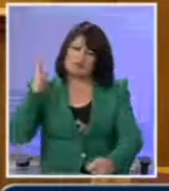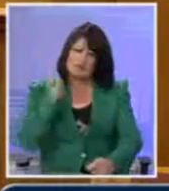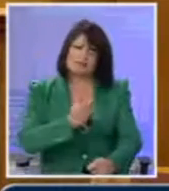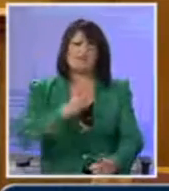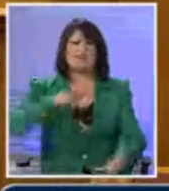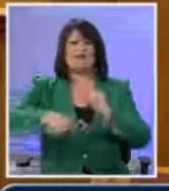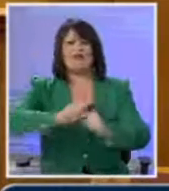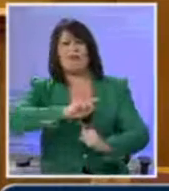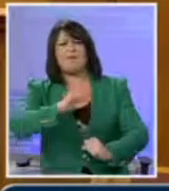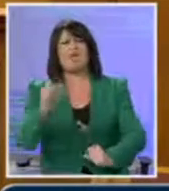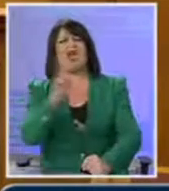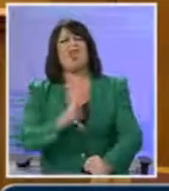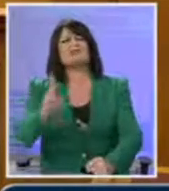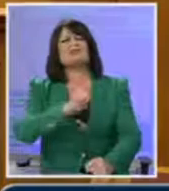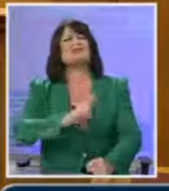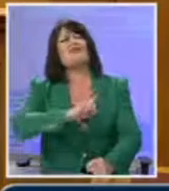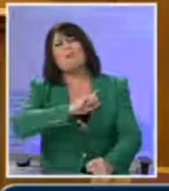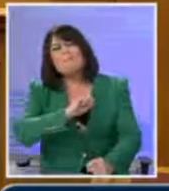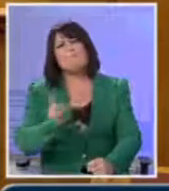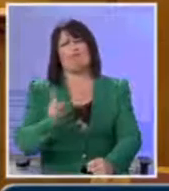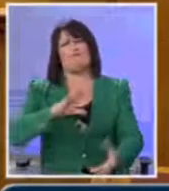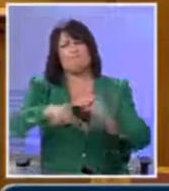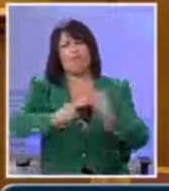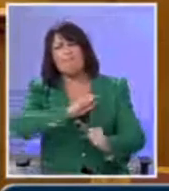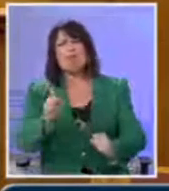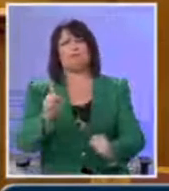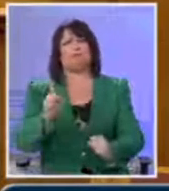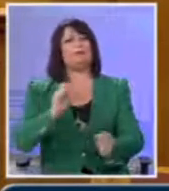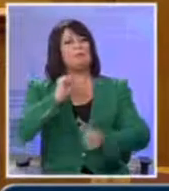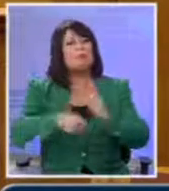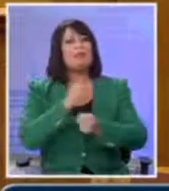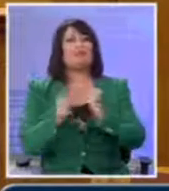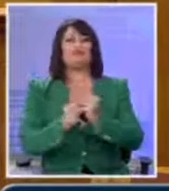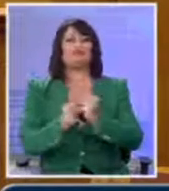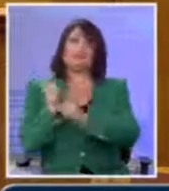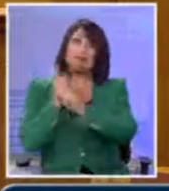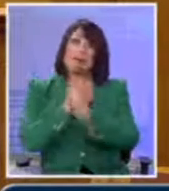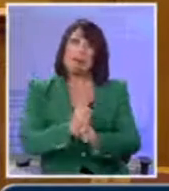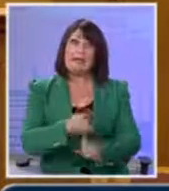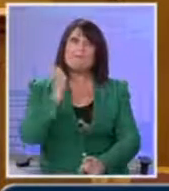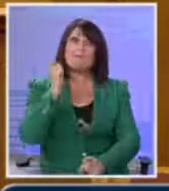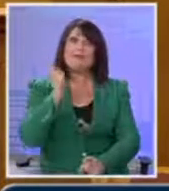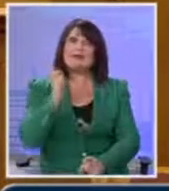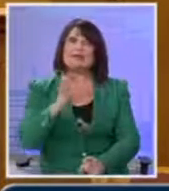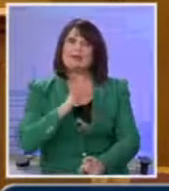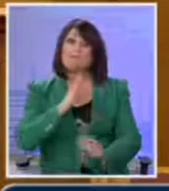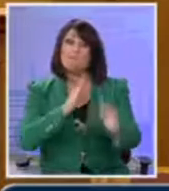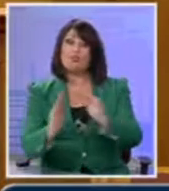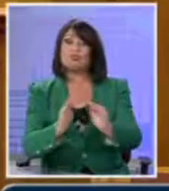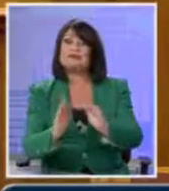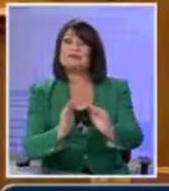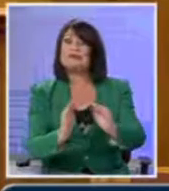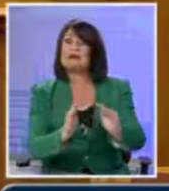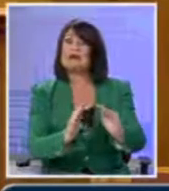τη βία του ρατσισμού, τη ρατσιστική βία, και κυρίως στο χώρο της πολιτικής προστασίας